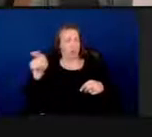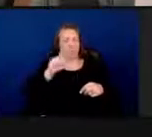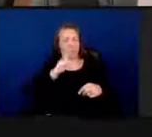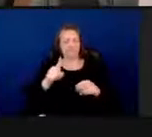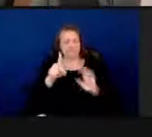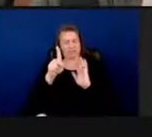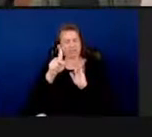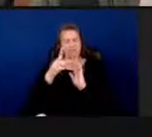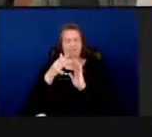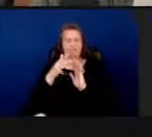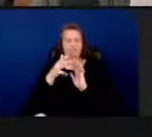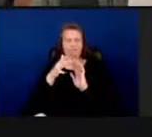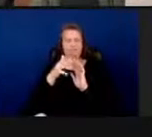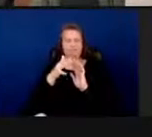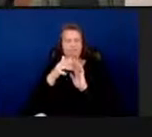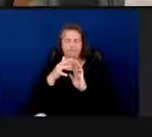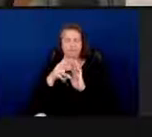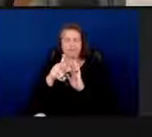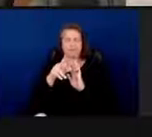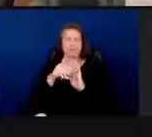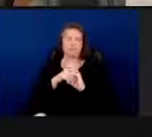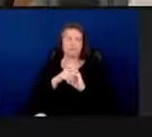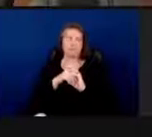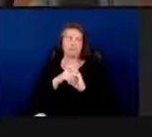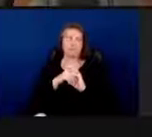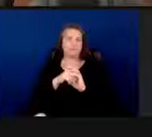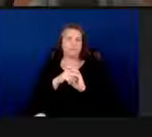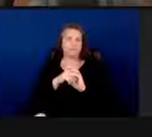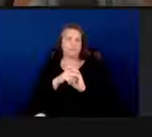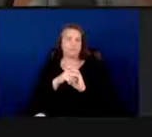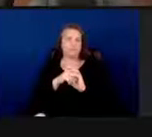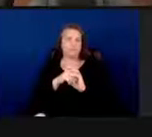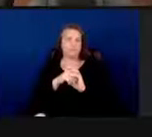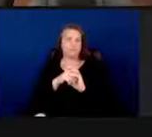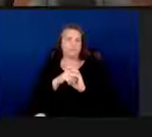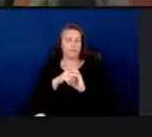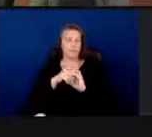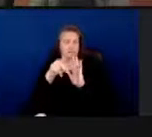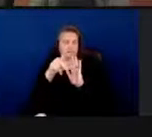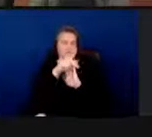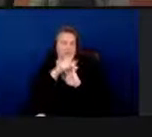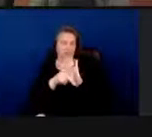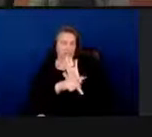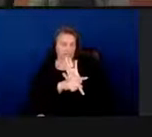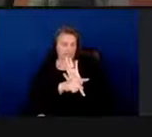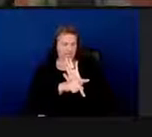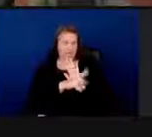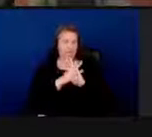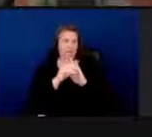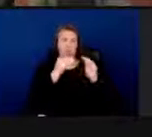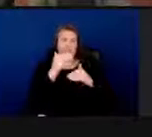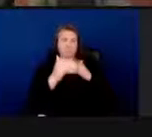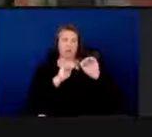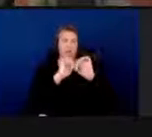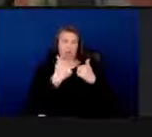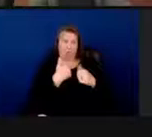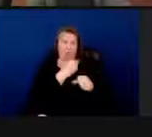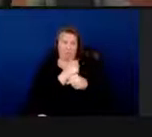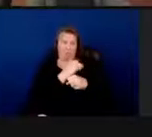وهنالك أيضا سياسة أساسية نقتدي بها. حول